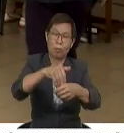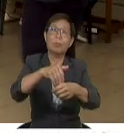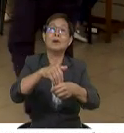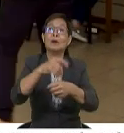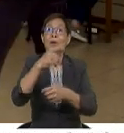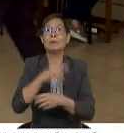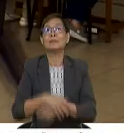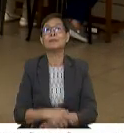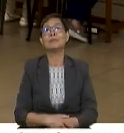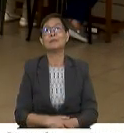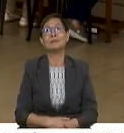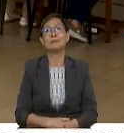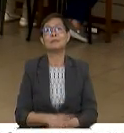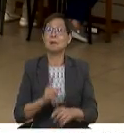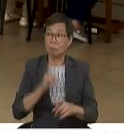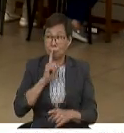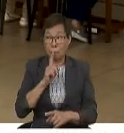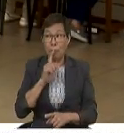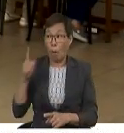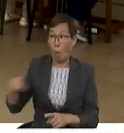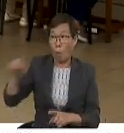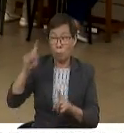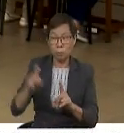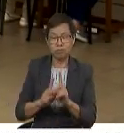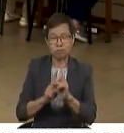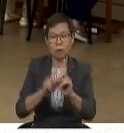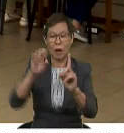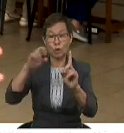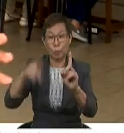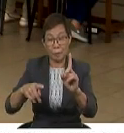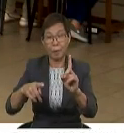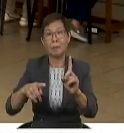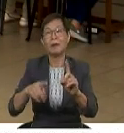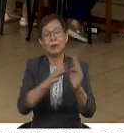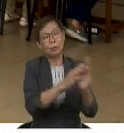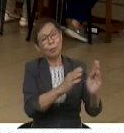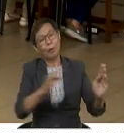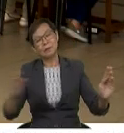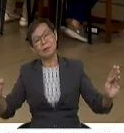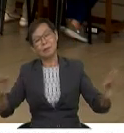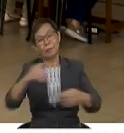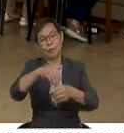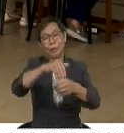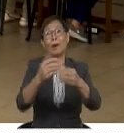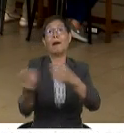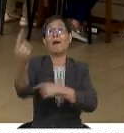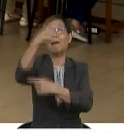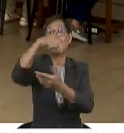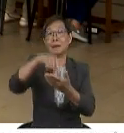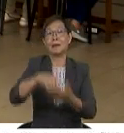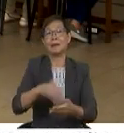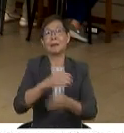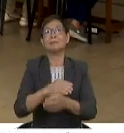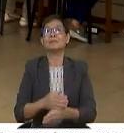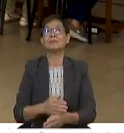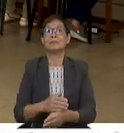anda mematuhi segala SOP yang telah ditetapkan bagi sepanjang proses pengundian hari ini. Jadi itu setakat